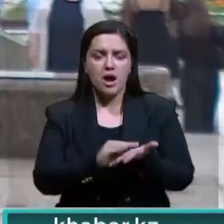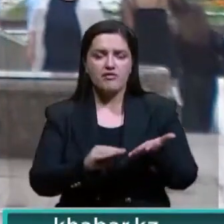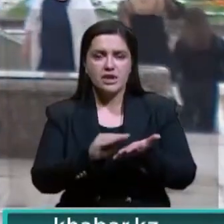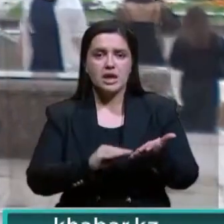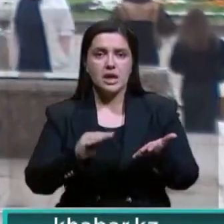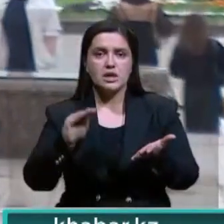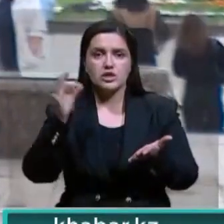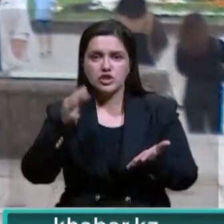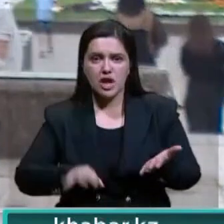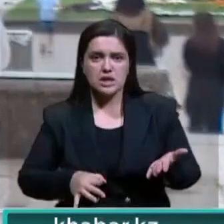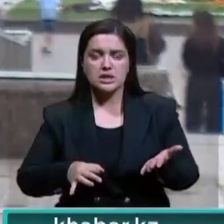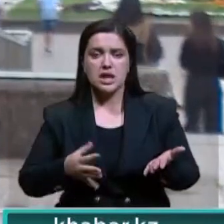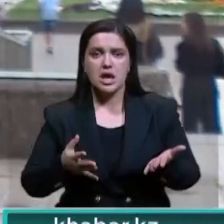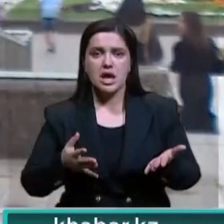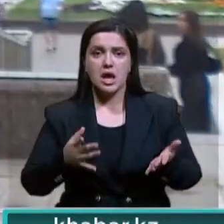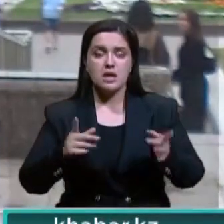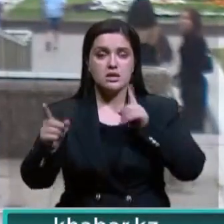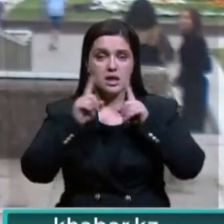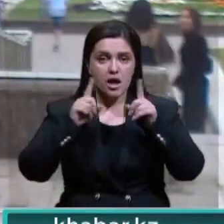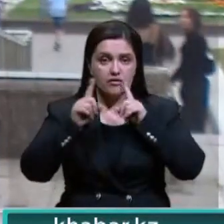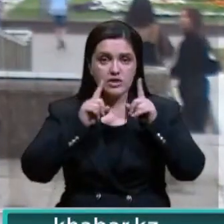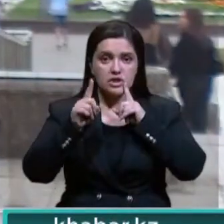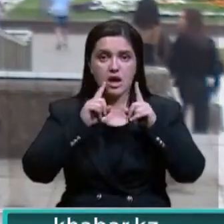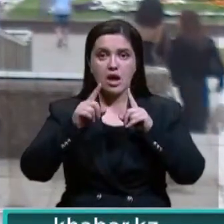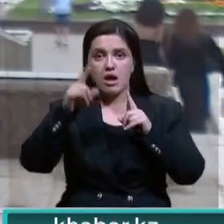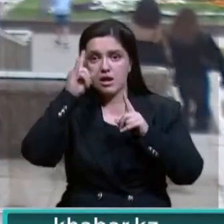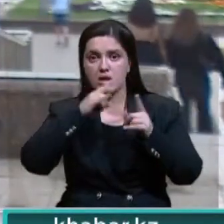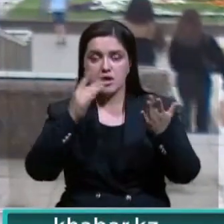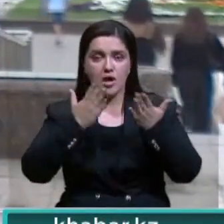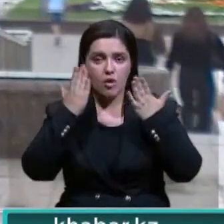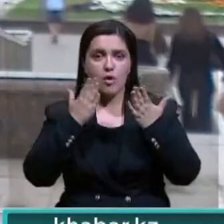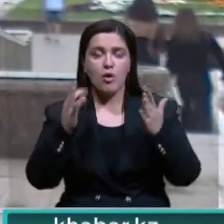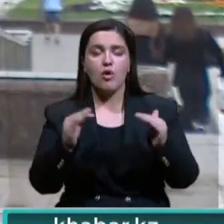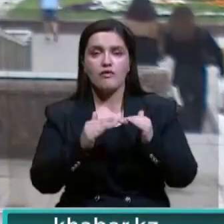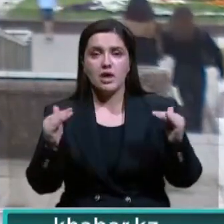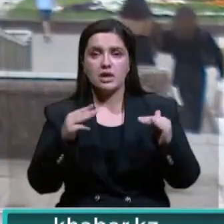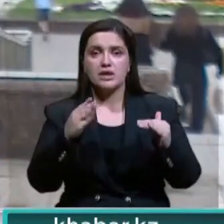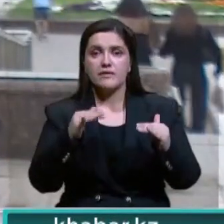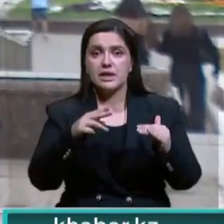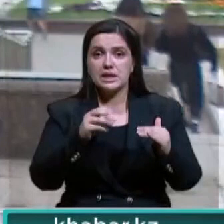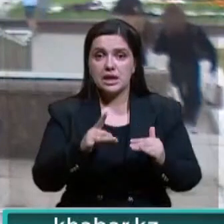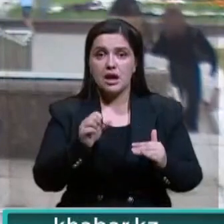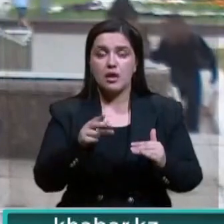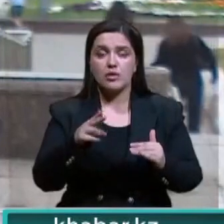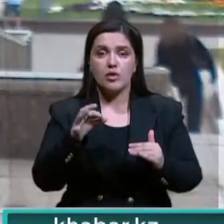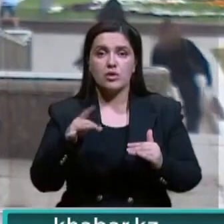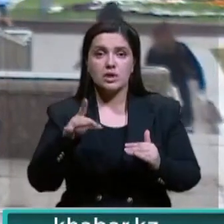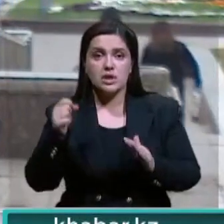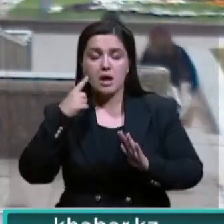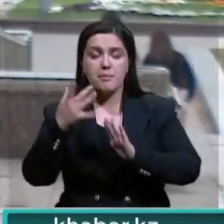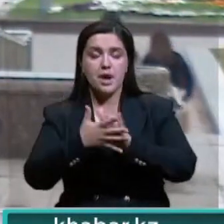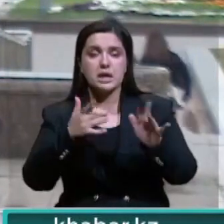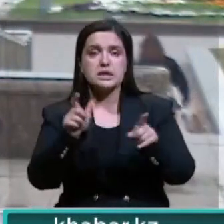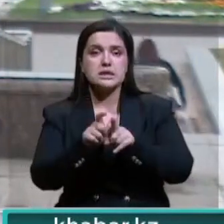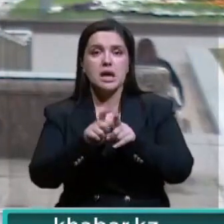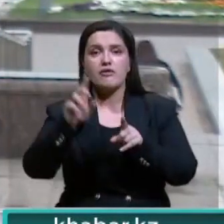всего. Месседжи с совещания казахстанцы читали в официальном твиттере «Акорды» и понимали, глава государства